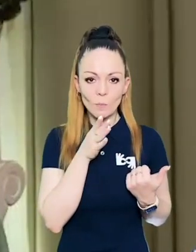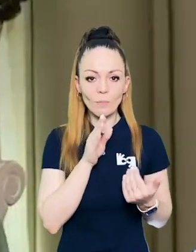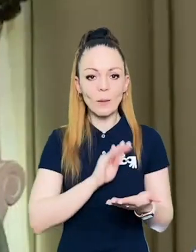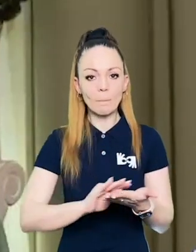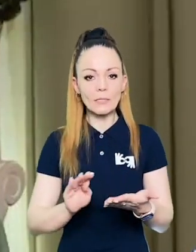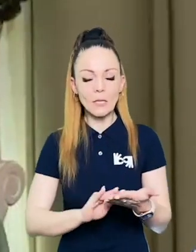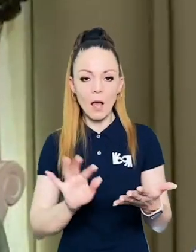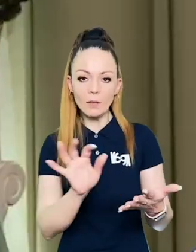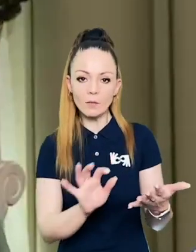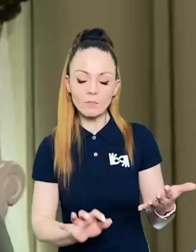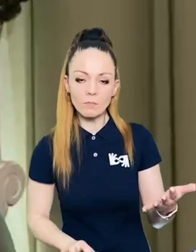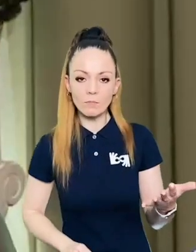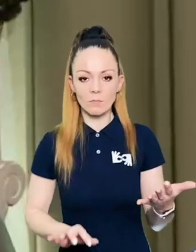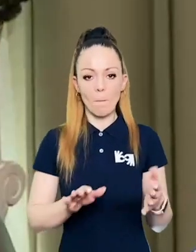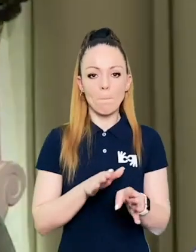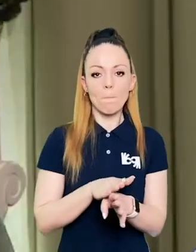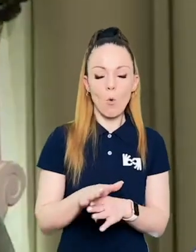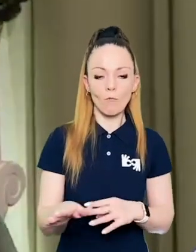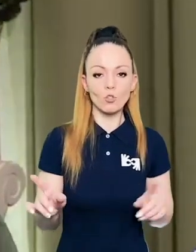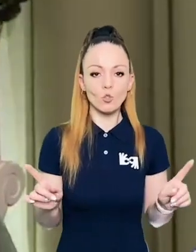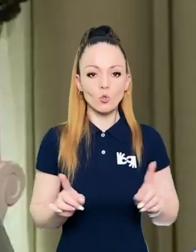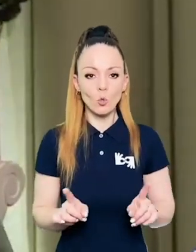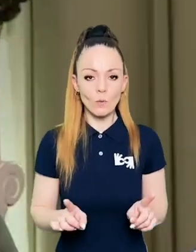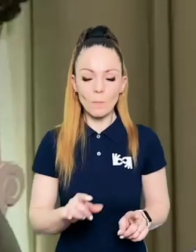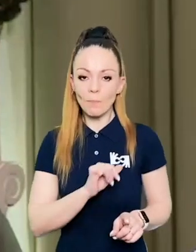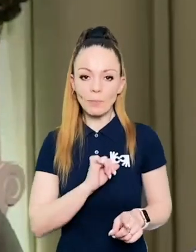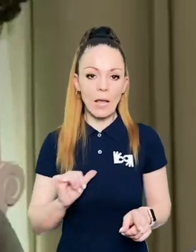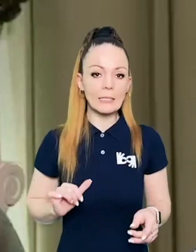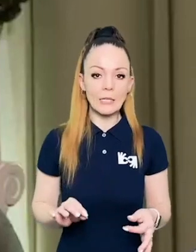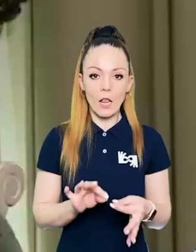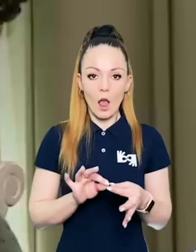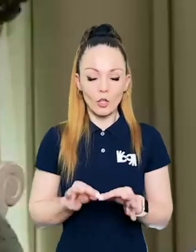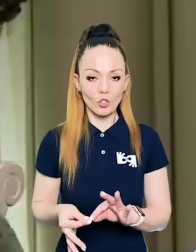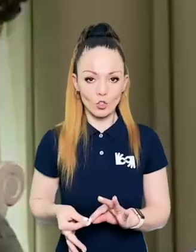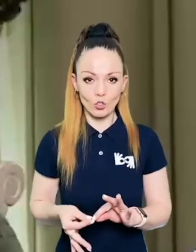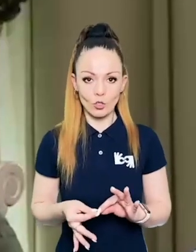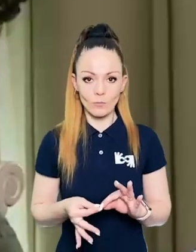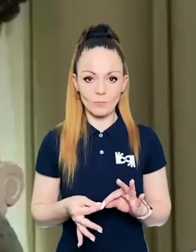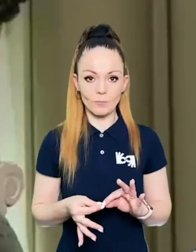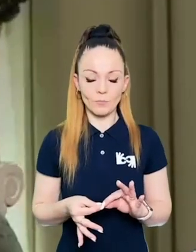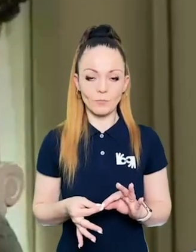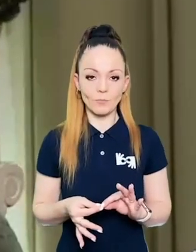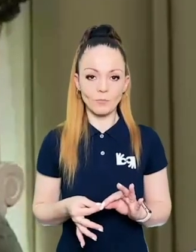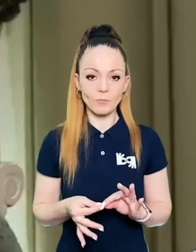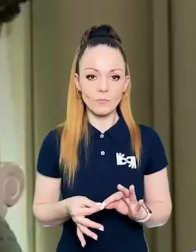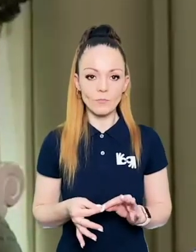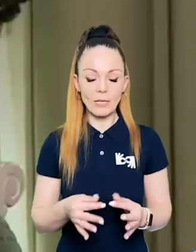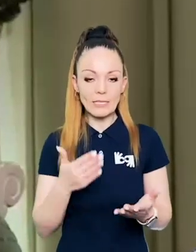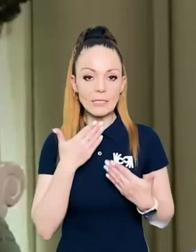часу писати повністю щось. Найскладніші